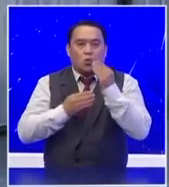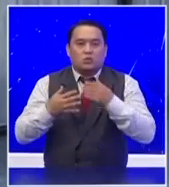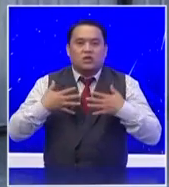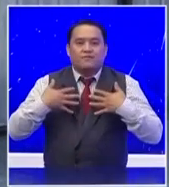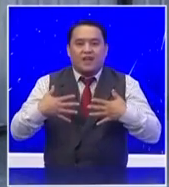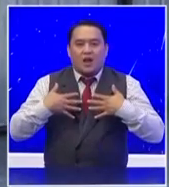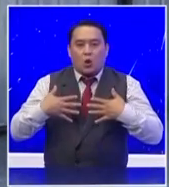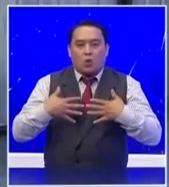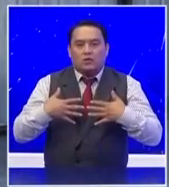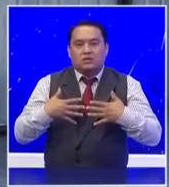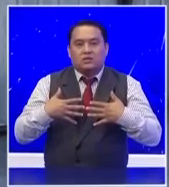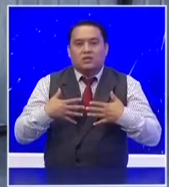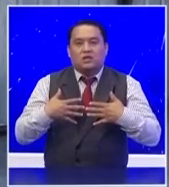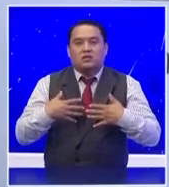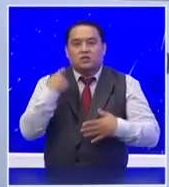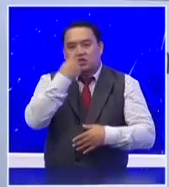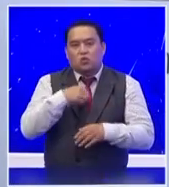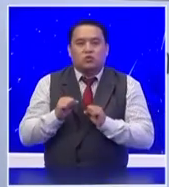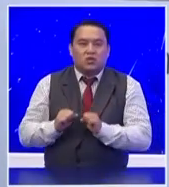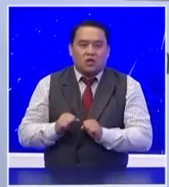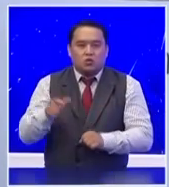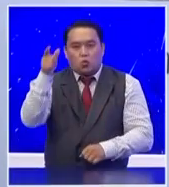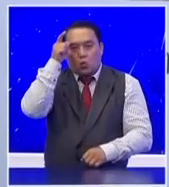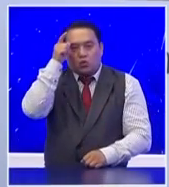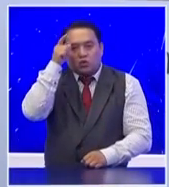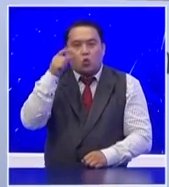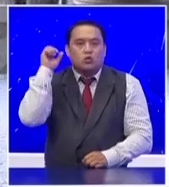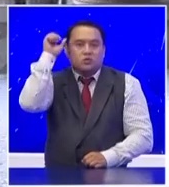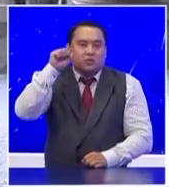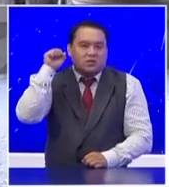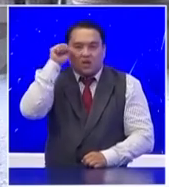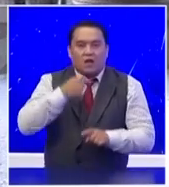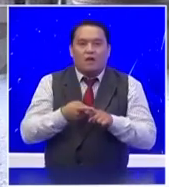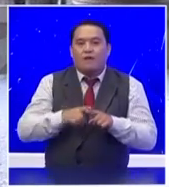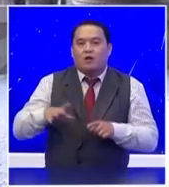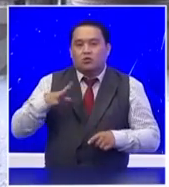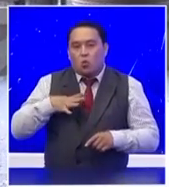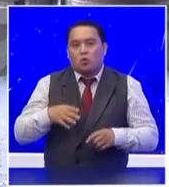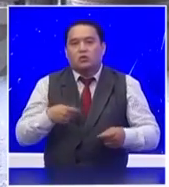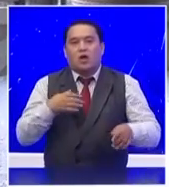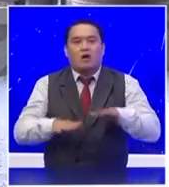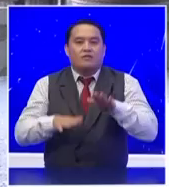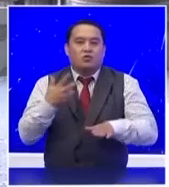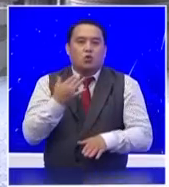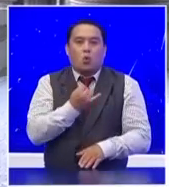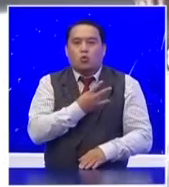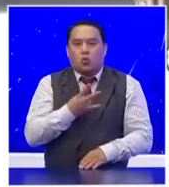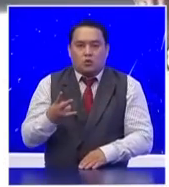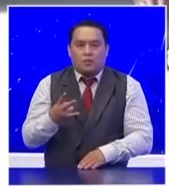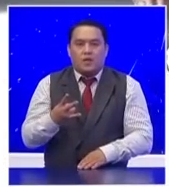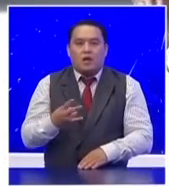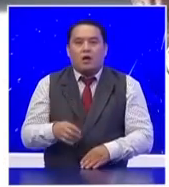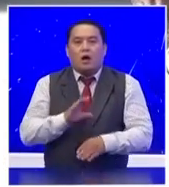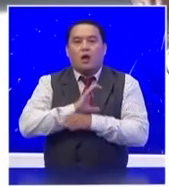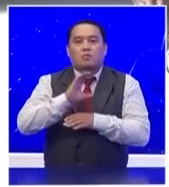вентиляции легких и средства индивидуальной защиты передали из Турции и Узбекистана. Общий вес товаров более 3 тонн. Их